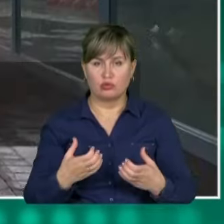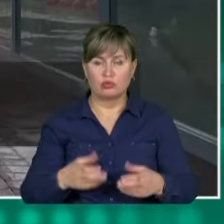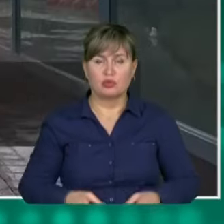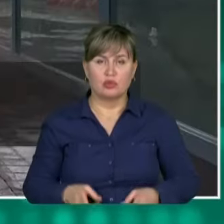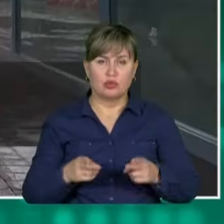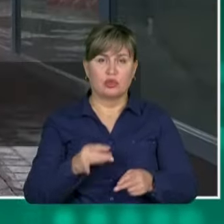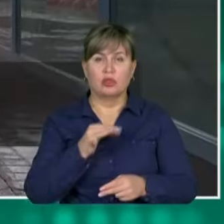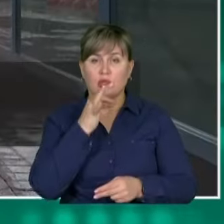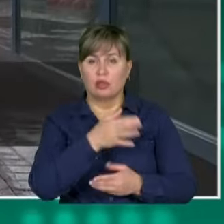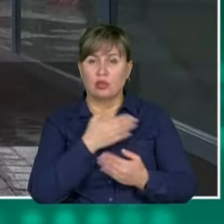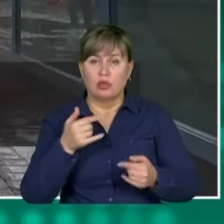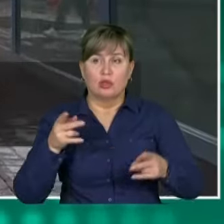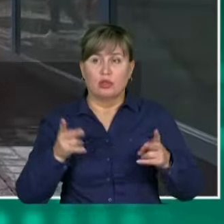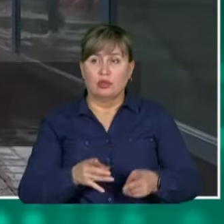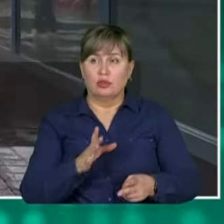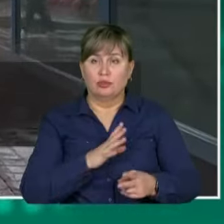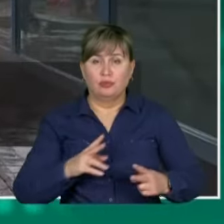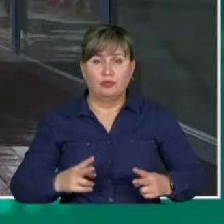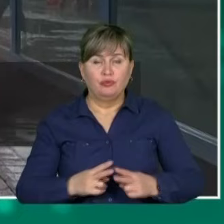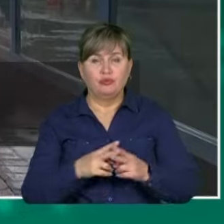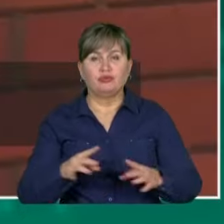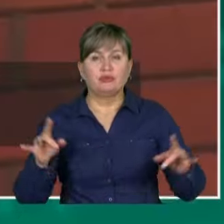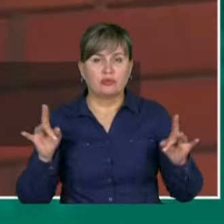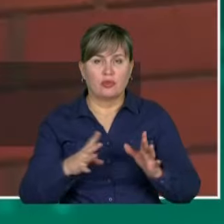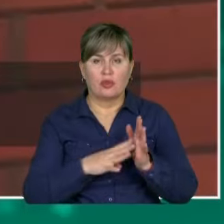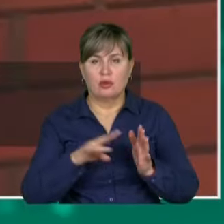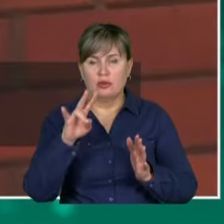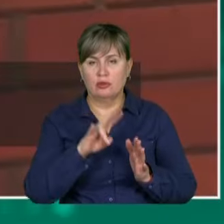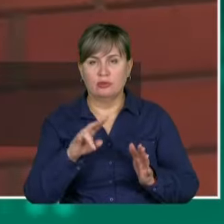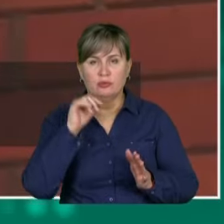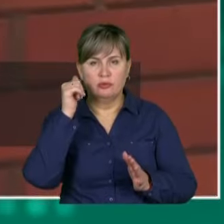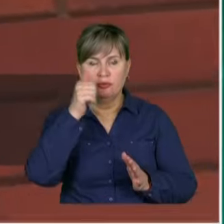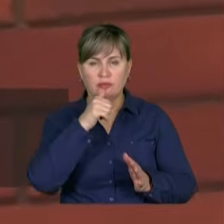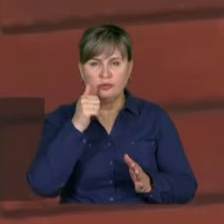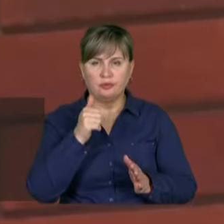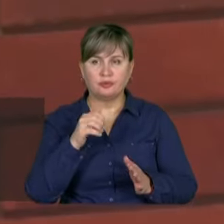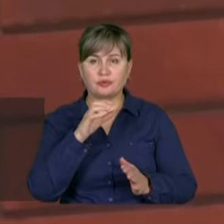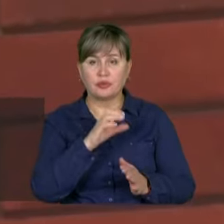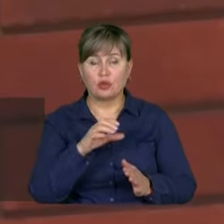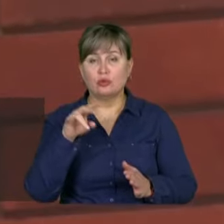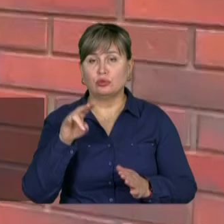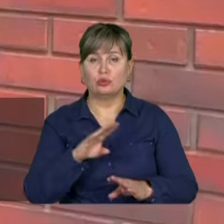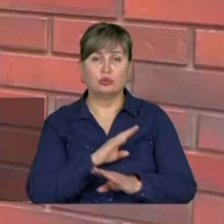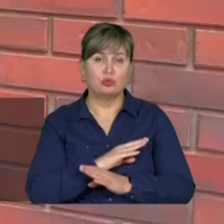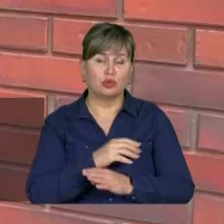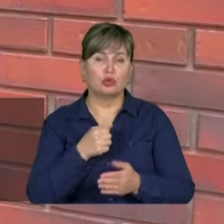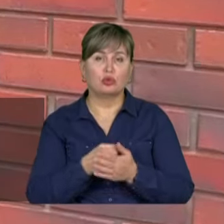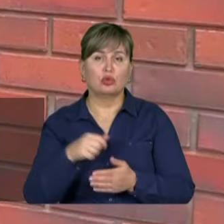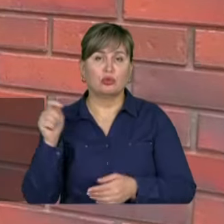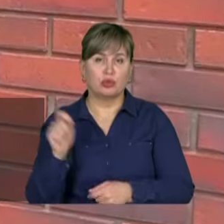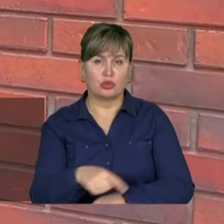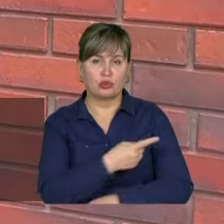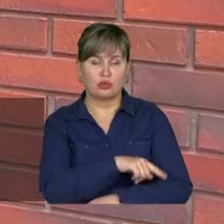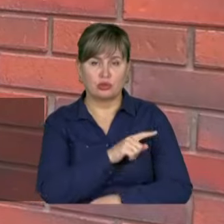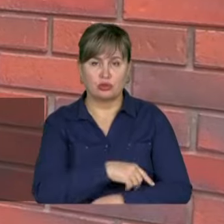нем. Напомню, трагедия произошла в столичном ресторане 9 ноября прошлого года. Салтанат Нукенова умерла до приезда скорой помощи